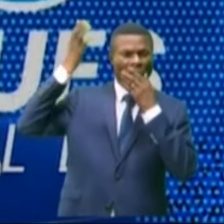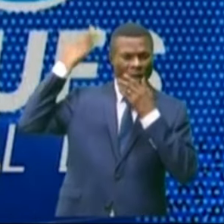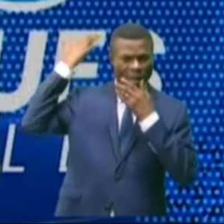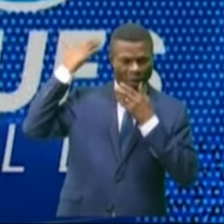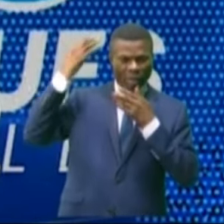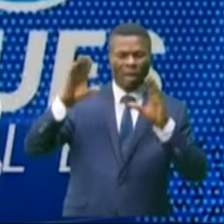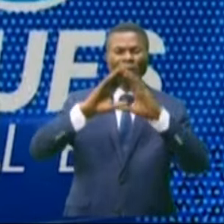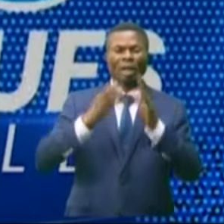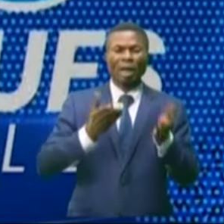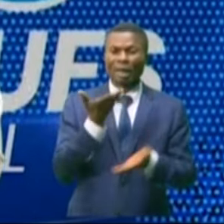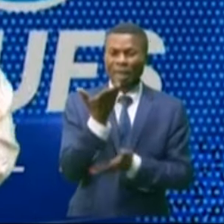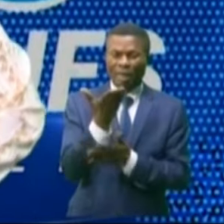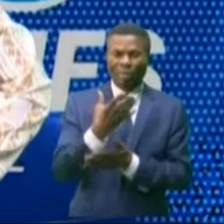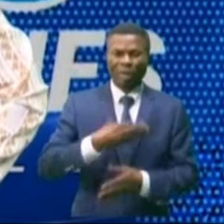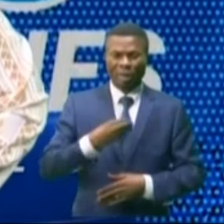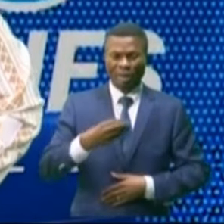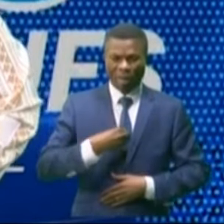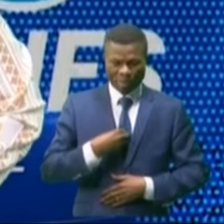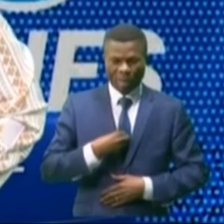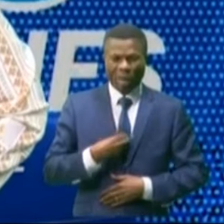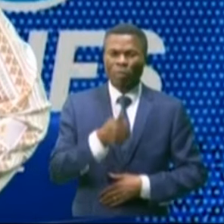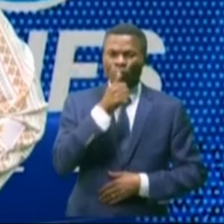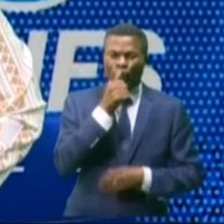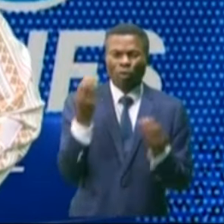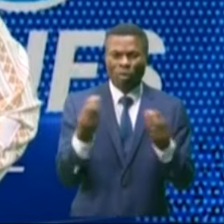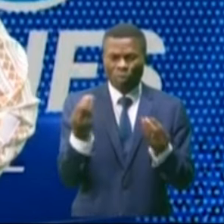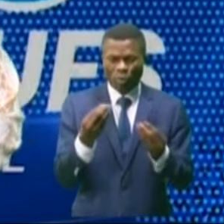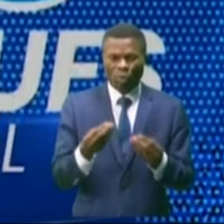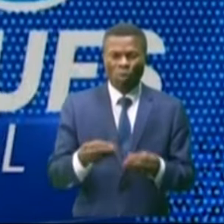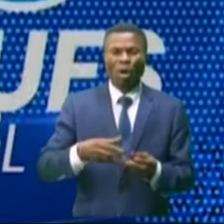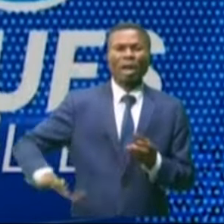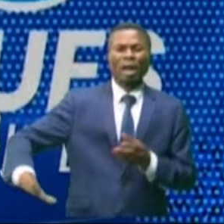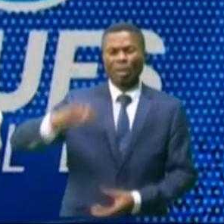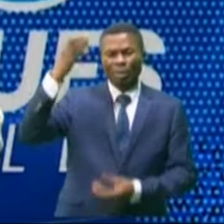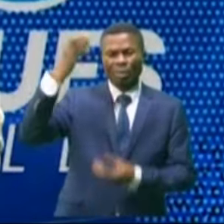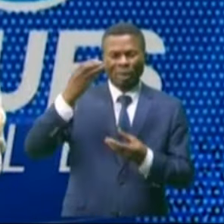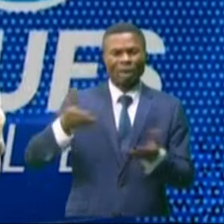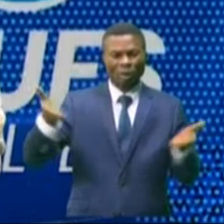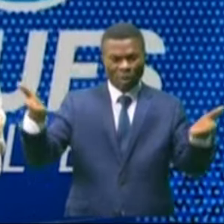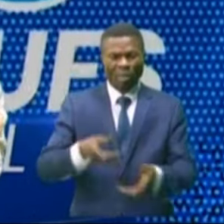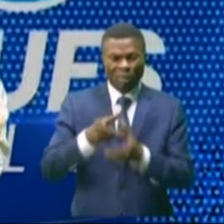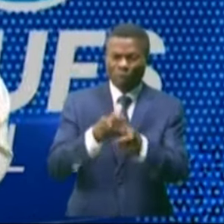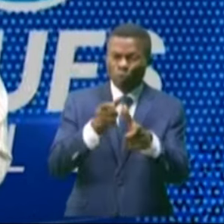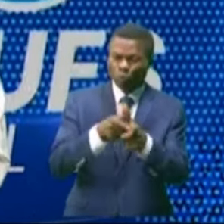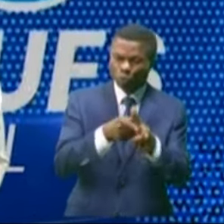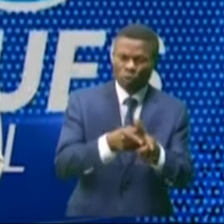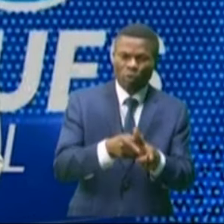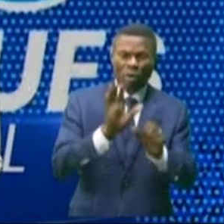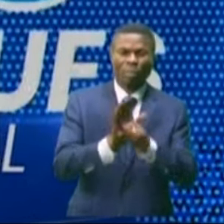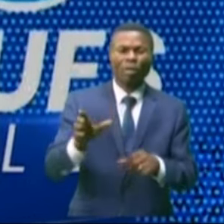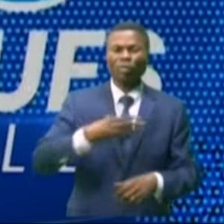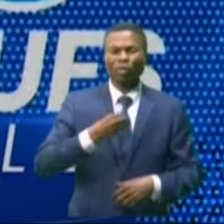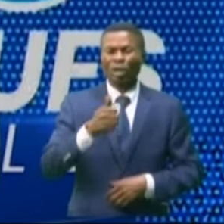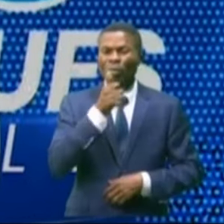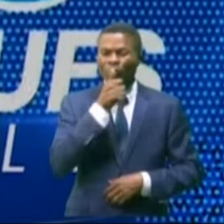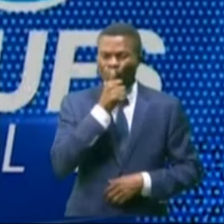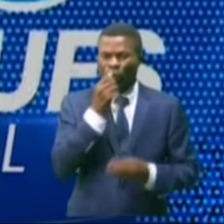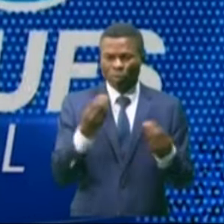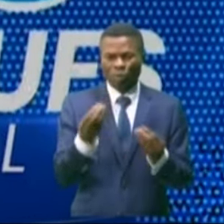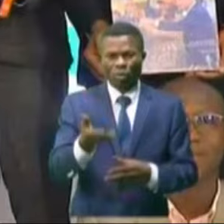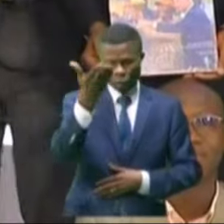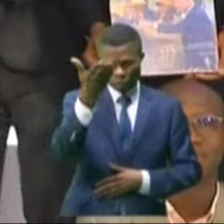la communauté internationale sur l'agression rwandaise sur le sol congolais. Gaëtan Magalano, notre envoyé spécial à Abidjan.